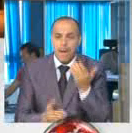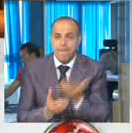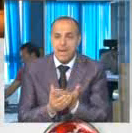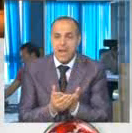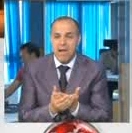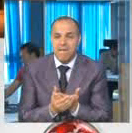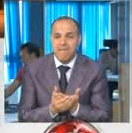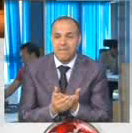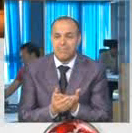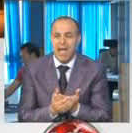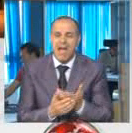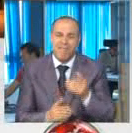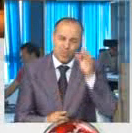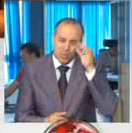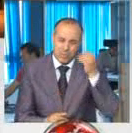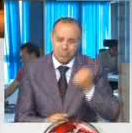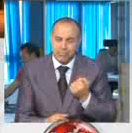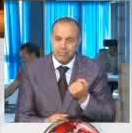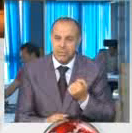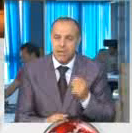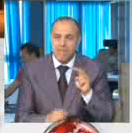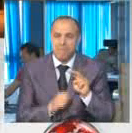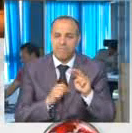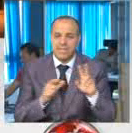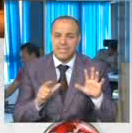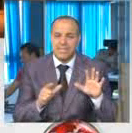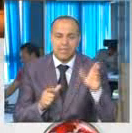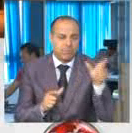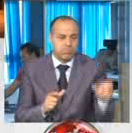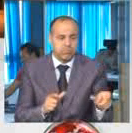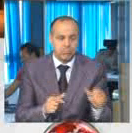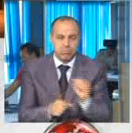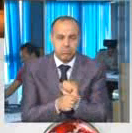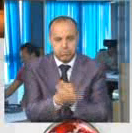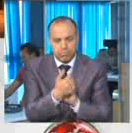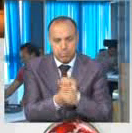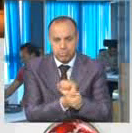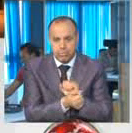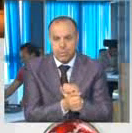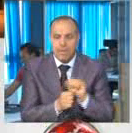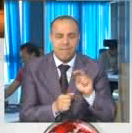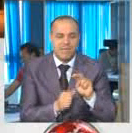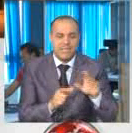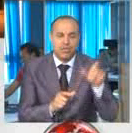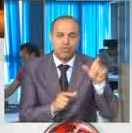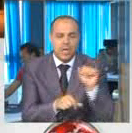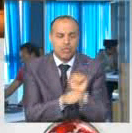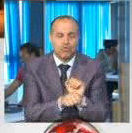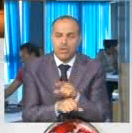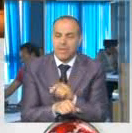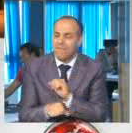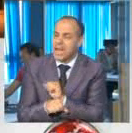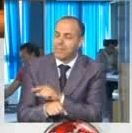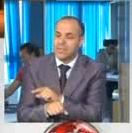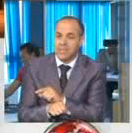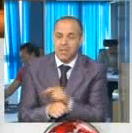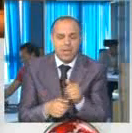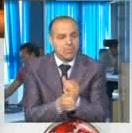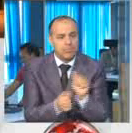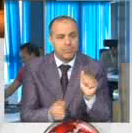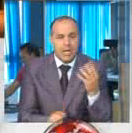حادثة المنيهلة الإرهابية 27 بطاقة إيداع بالسجن ضد 27 موقوفا، وأطلقت